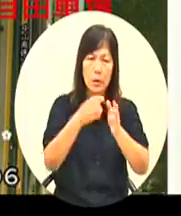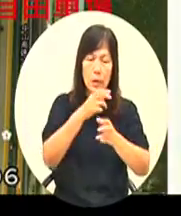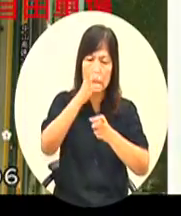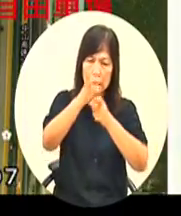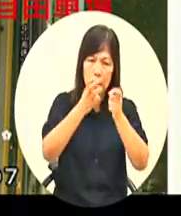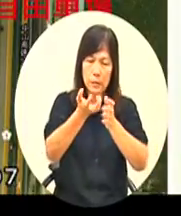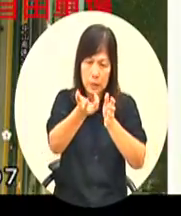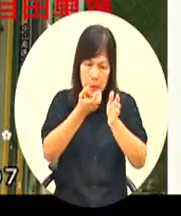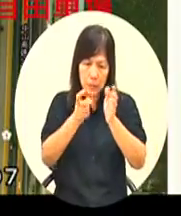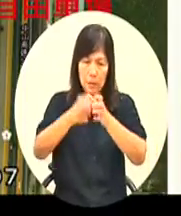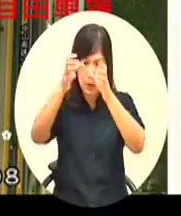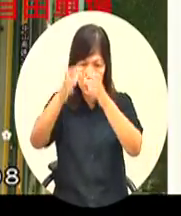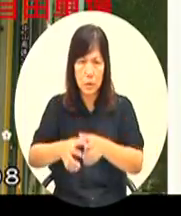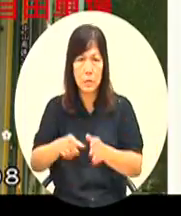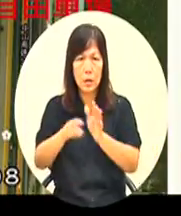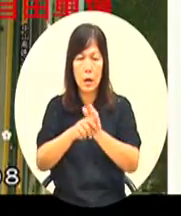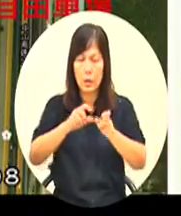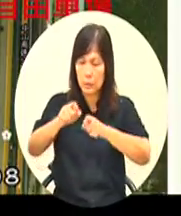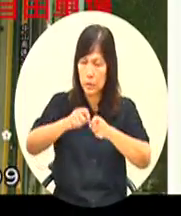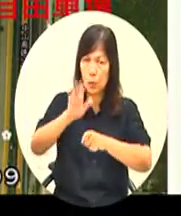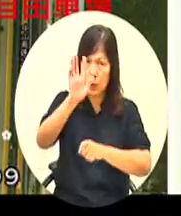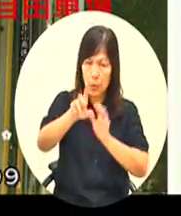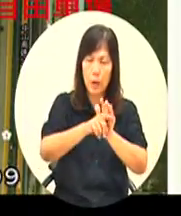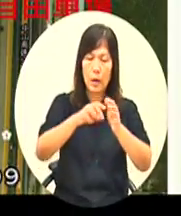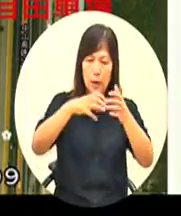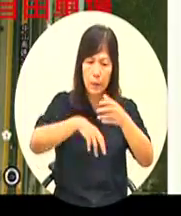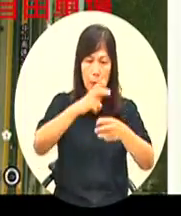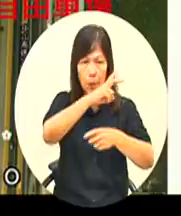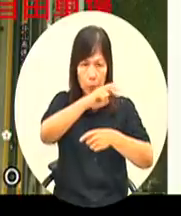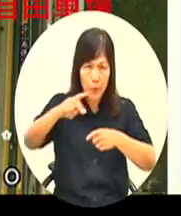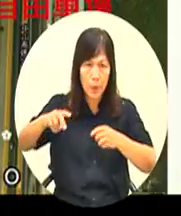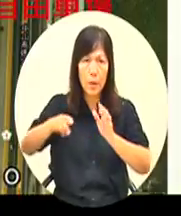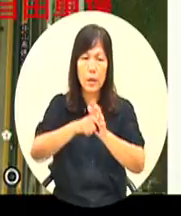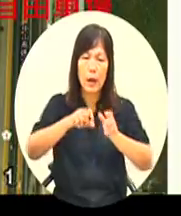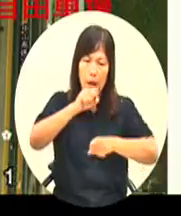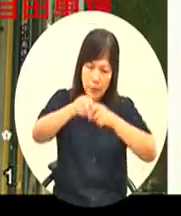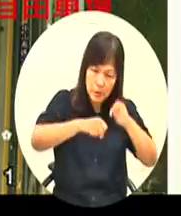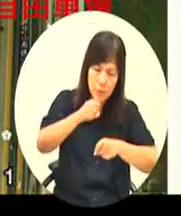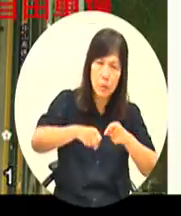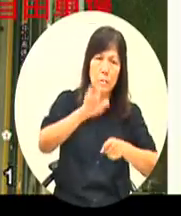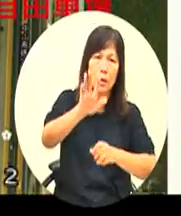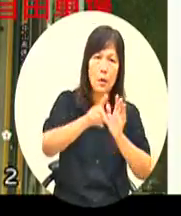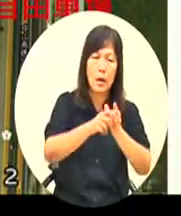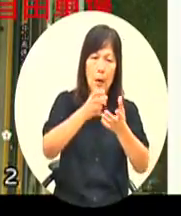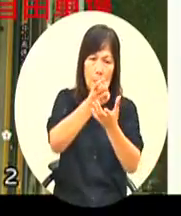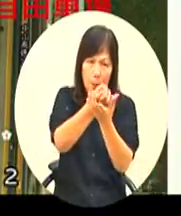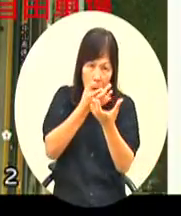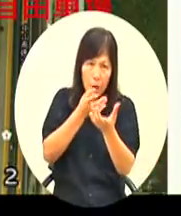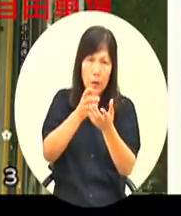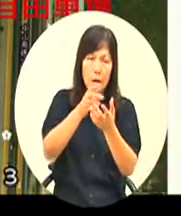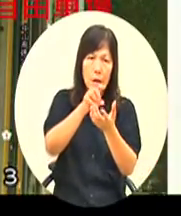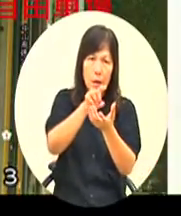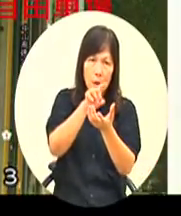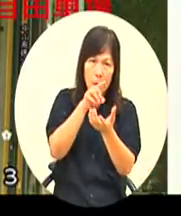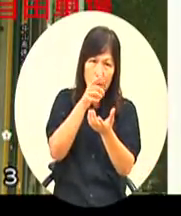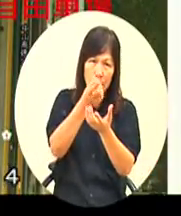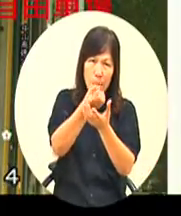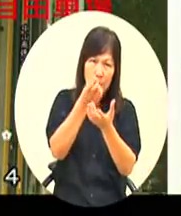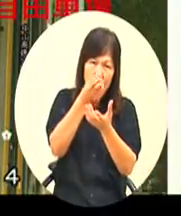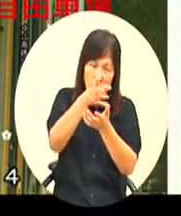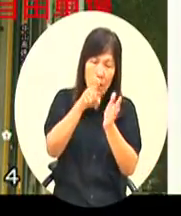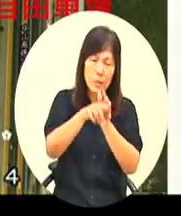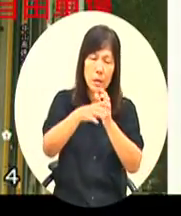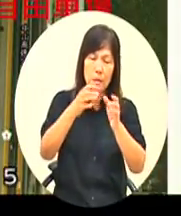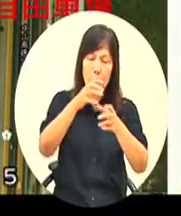30年前的一个建设跟规划。那里面有游泳池，还有自由车场，还有射箭场。那这些可能当时是针对一